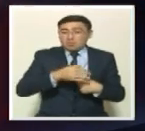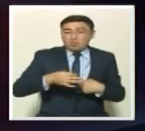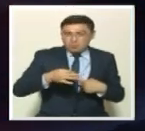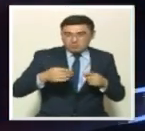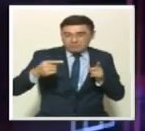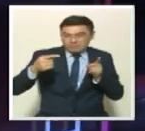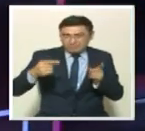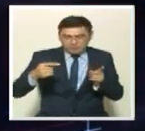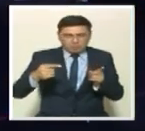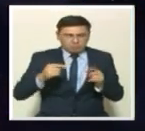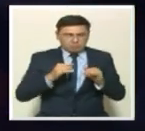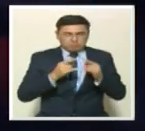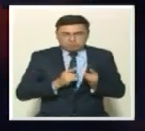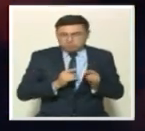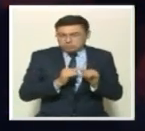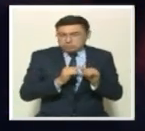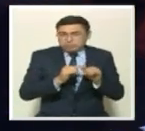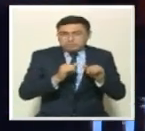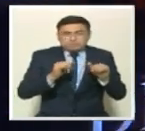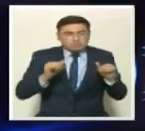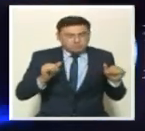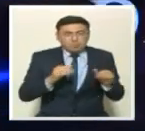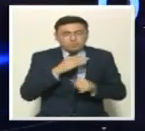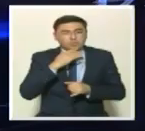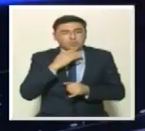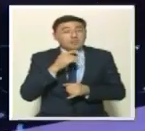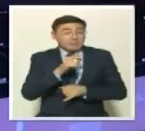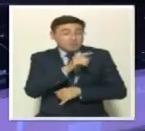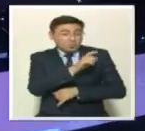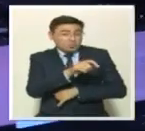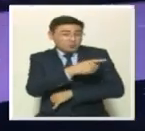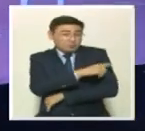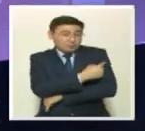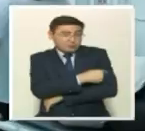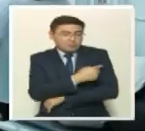семіздік көрсеткіші жоғары дейді мамандар. Бұл мәселе дәрігерлерді алаңдатып отыр.